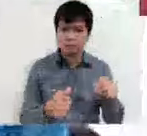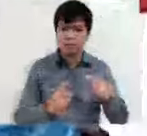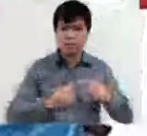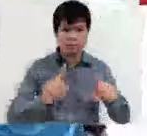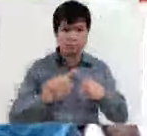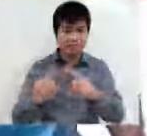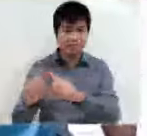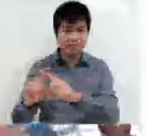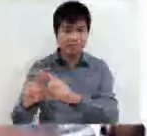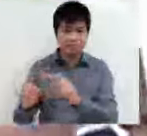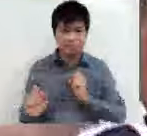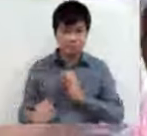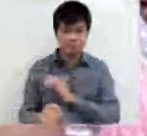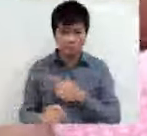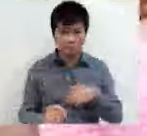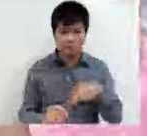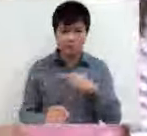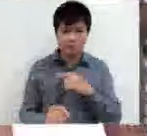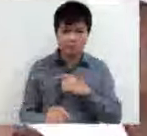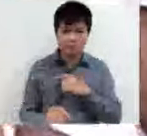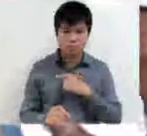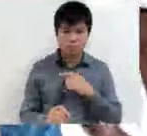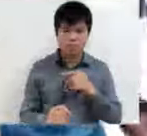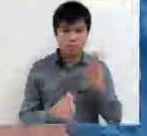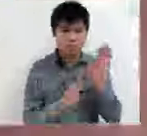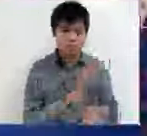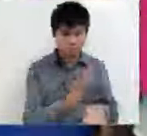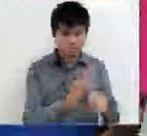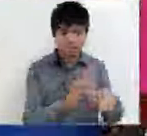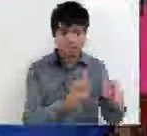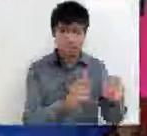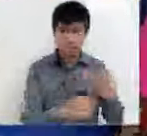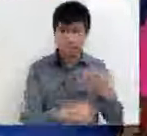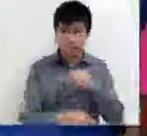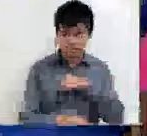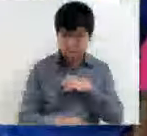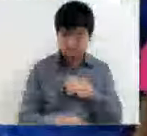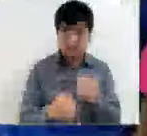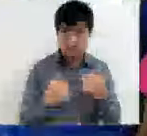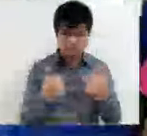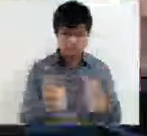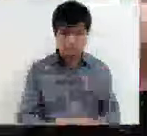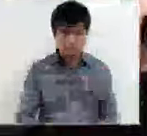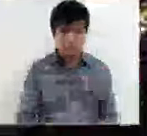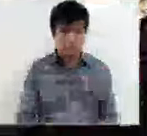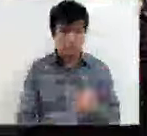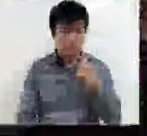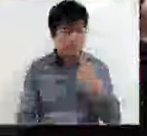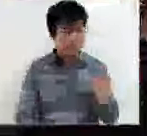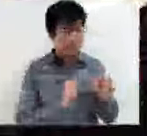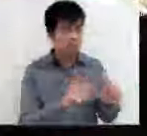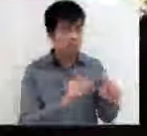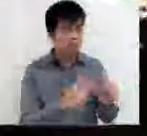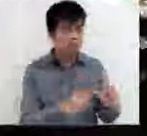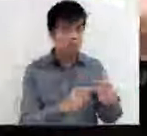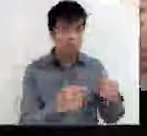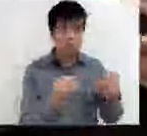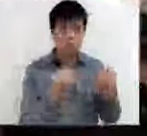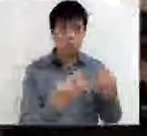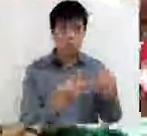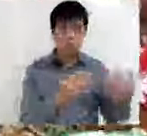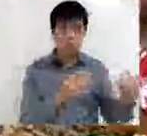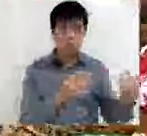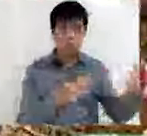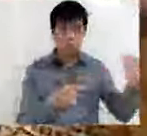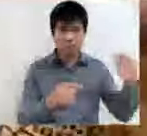It's affordable, it's cheap, and I think the quality is solid. Sabi ng mga nagtitinda, bagamat dumarami na mga namimili, hindi pa nila ramdam ang